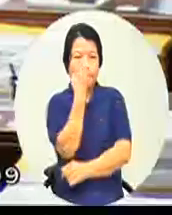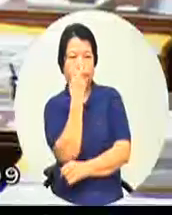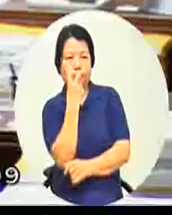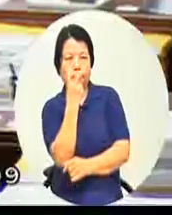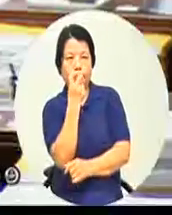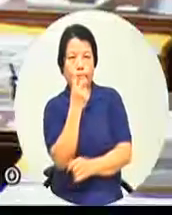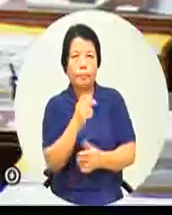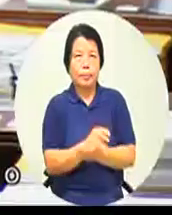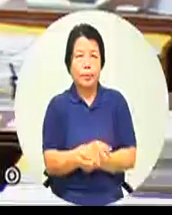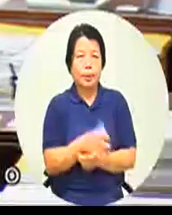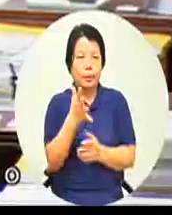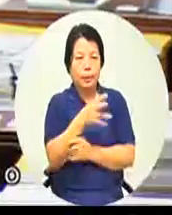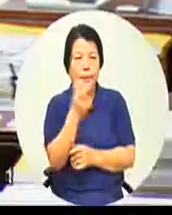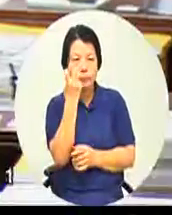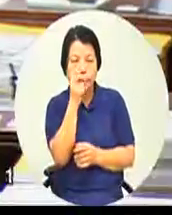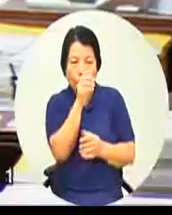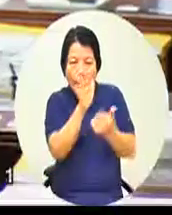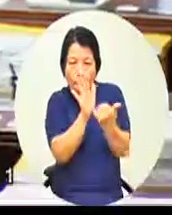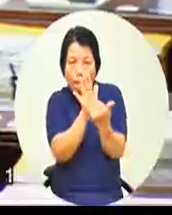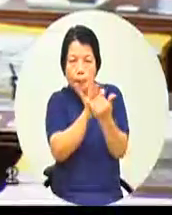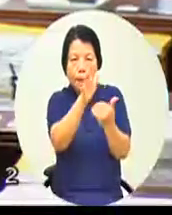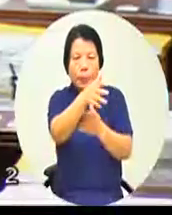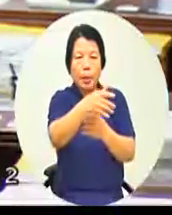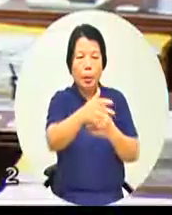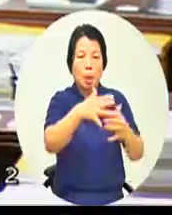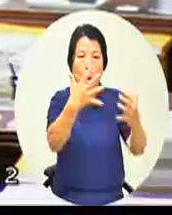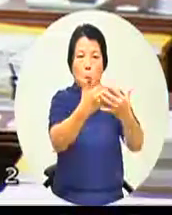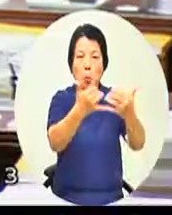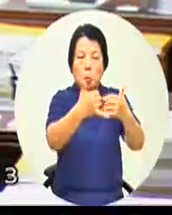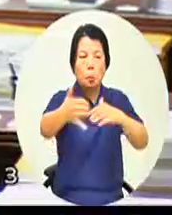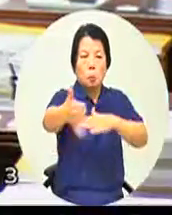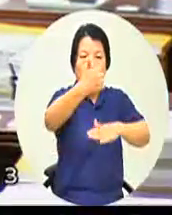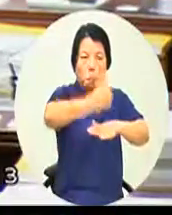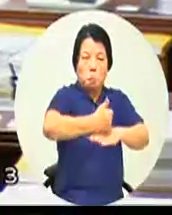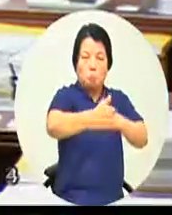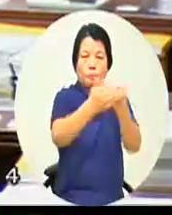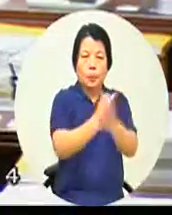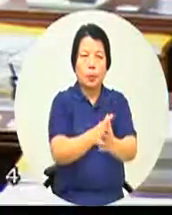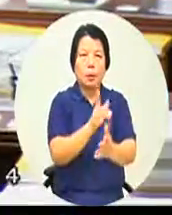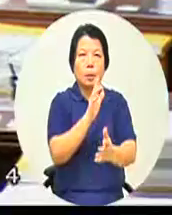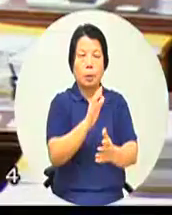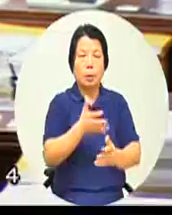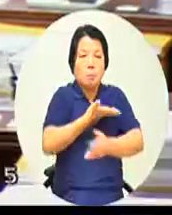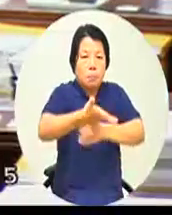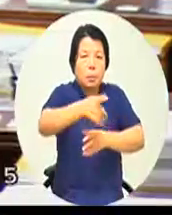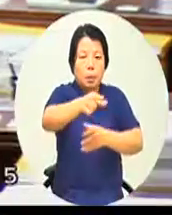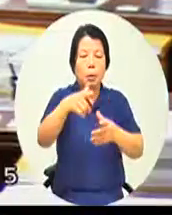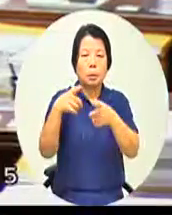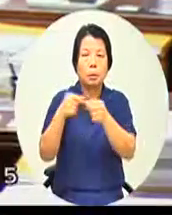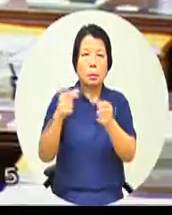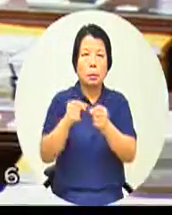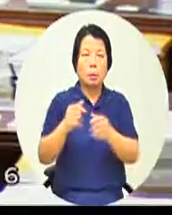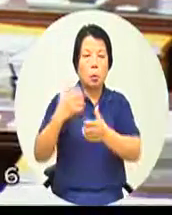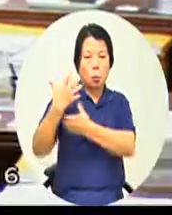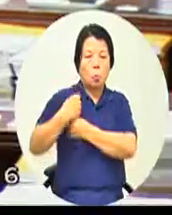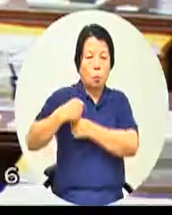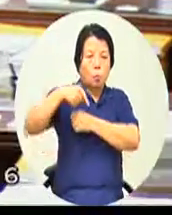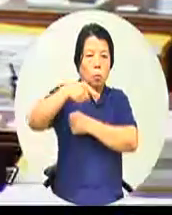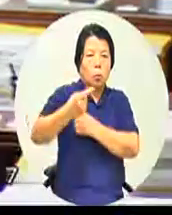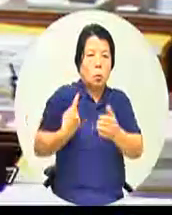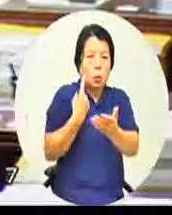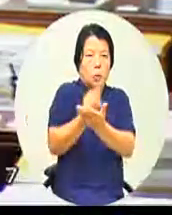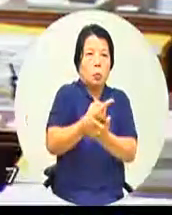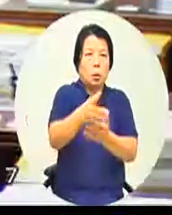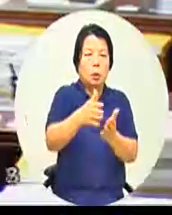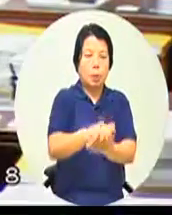杀的去防登陆的，所以当时这种要让这个日本军去参加这个自杀